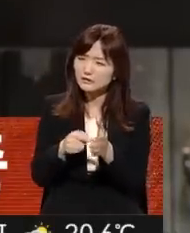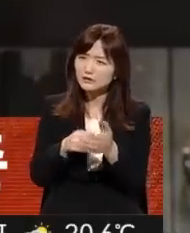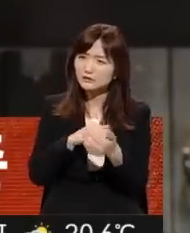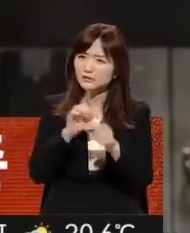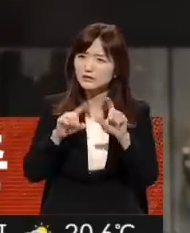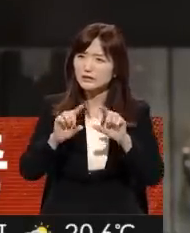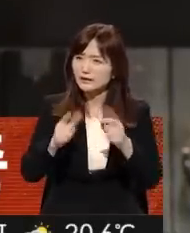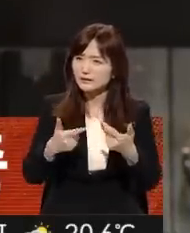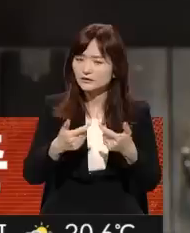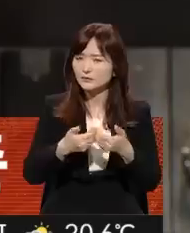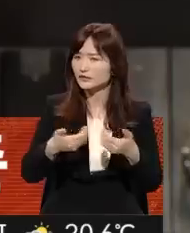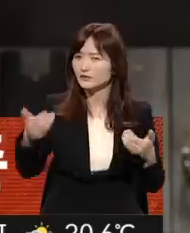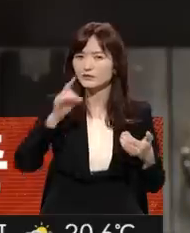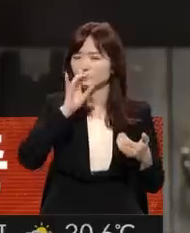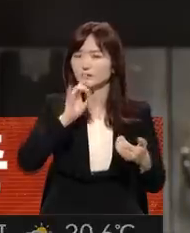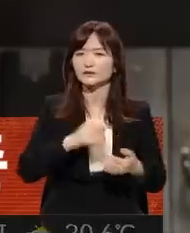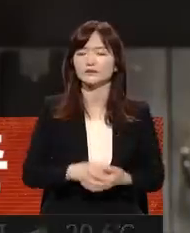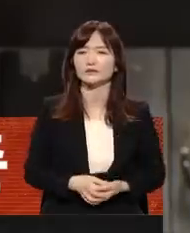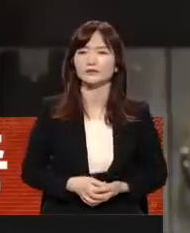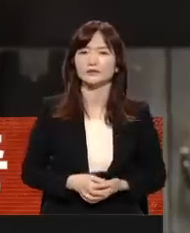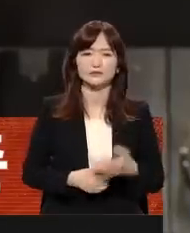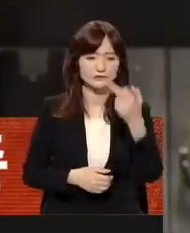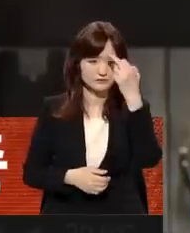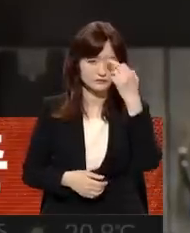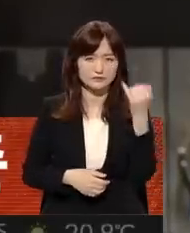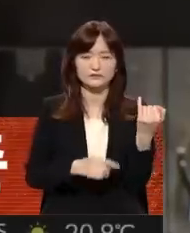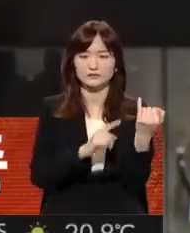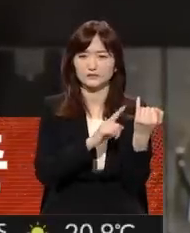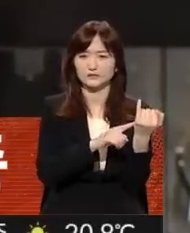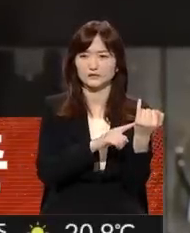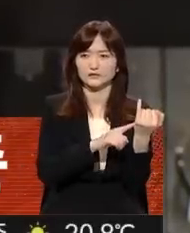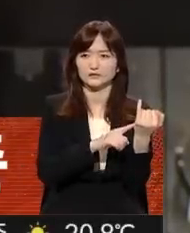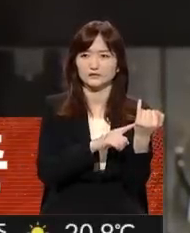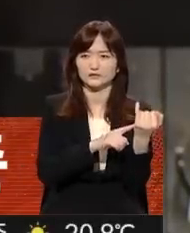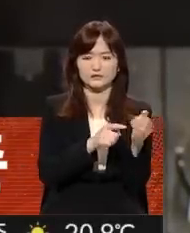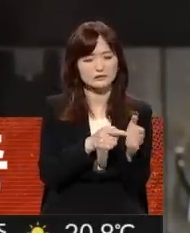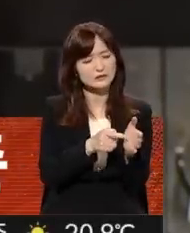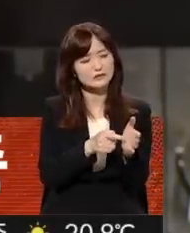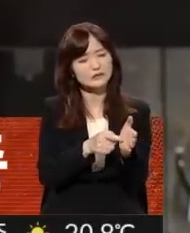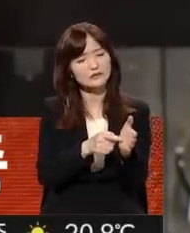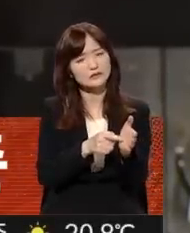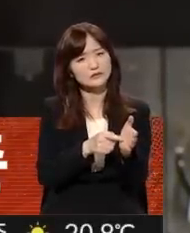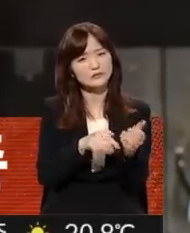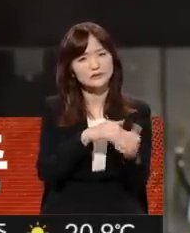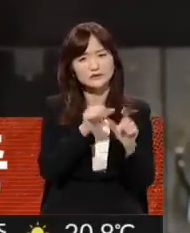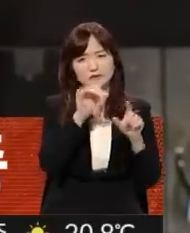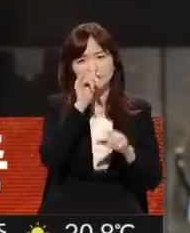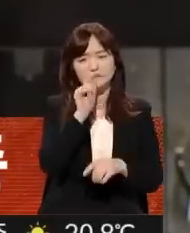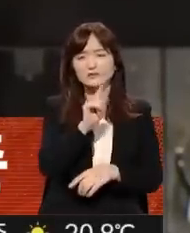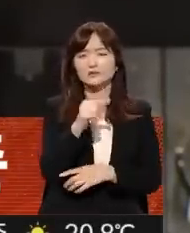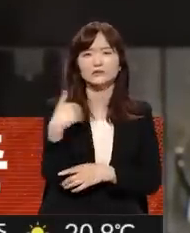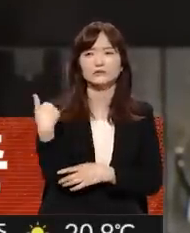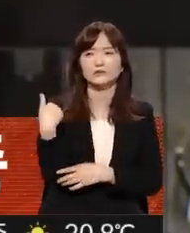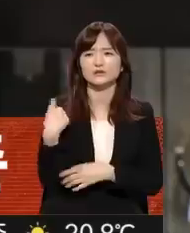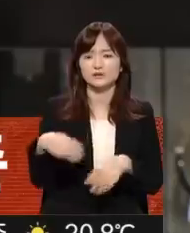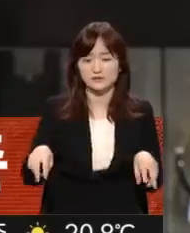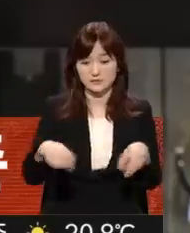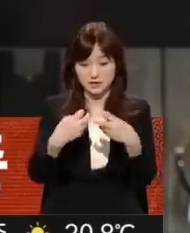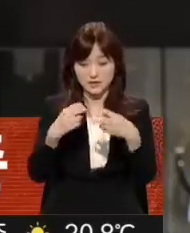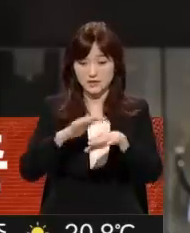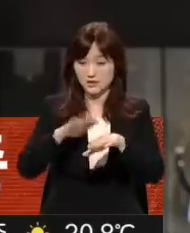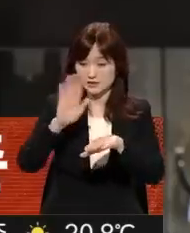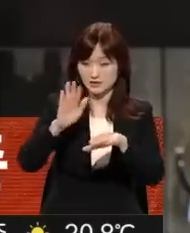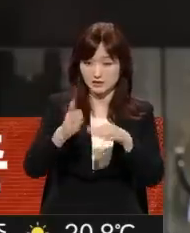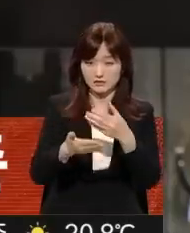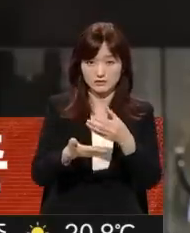사실 떠나면 안 되거든요. 그런데 최 변호사가 아마 그 긴급한 사항인지 모르겠지만 사고 처리를 안 하고 떠났기